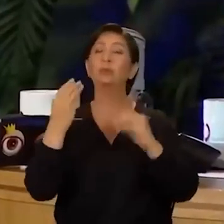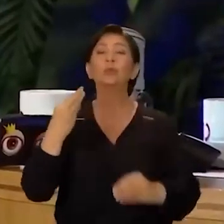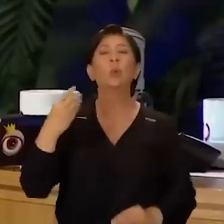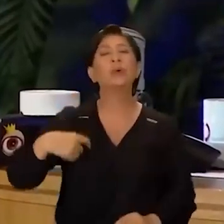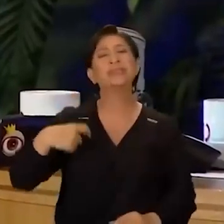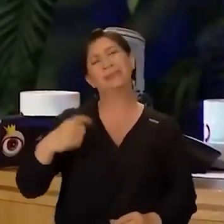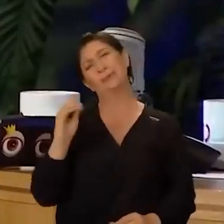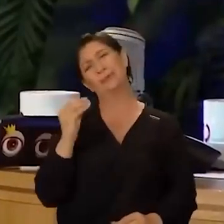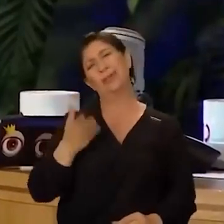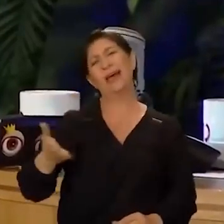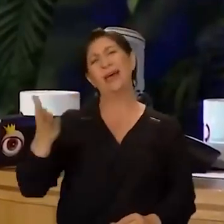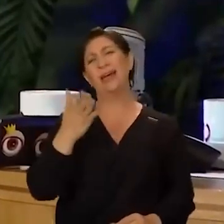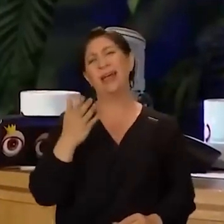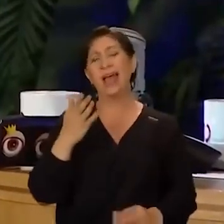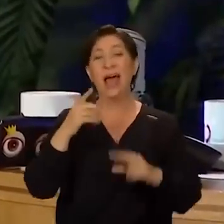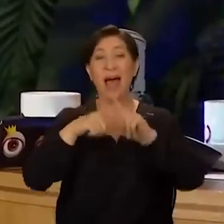özel çocuklar